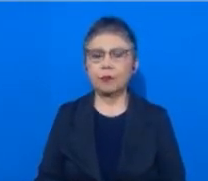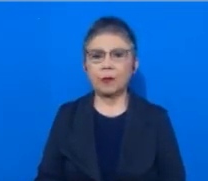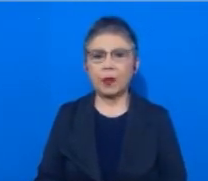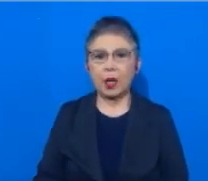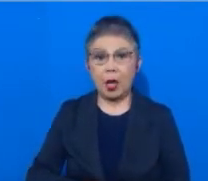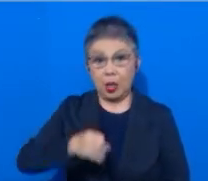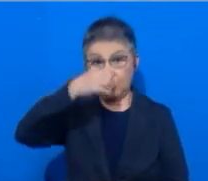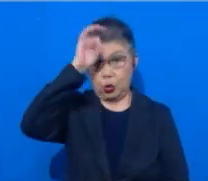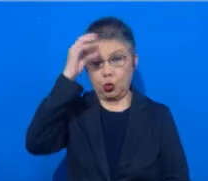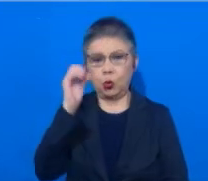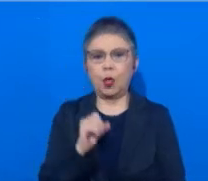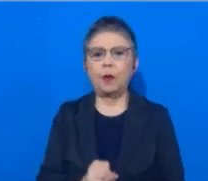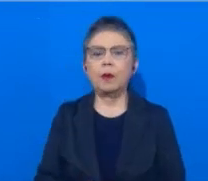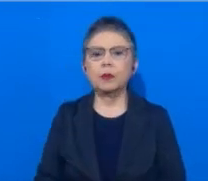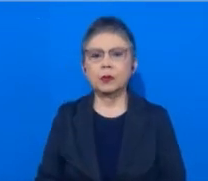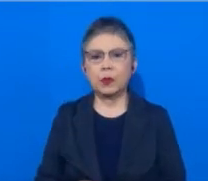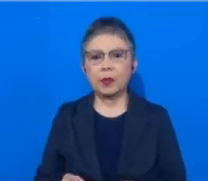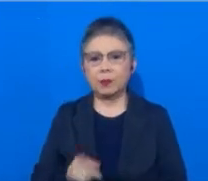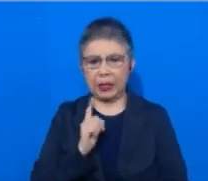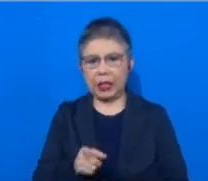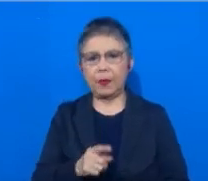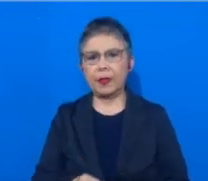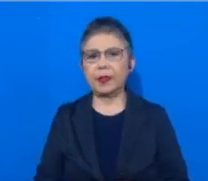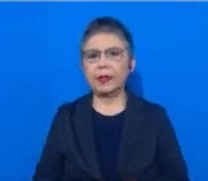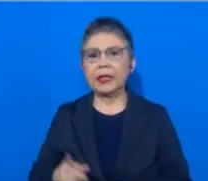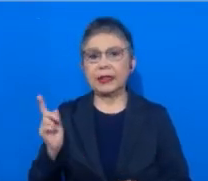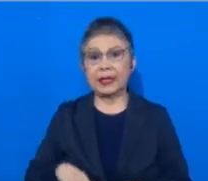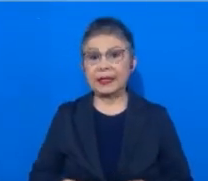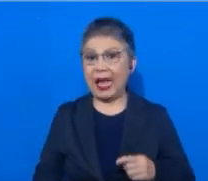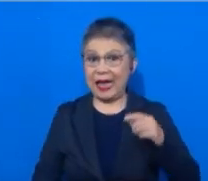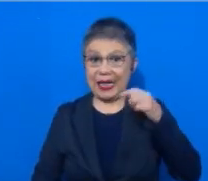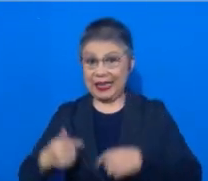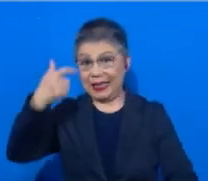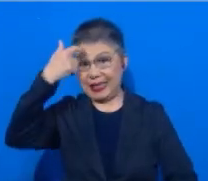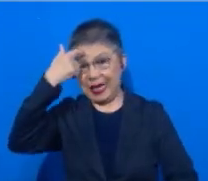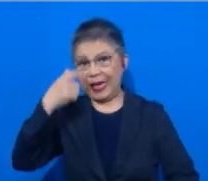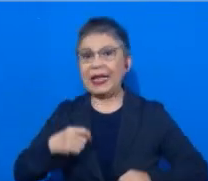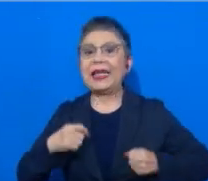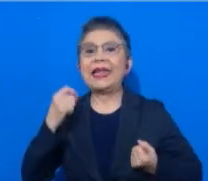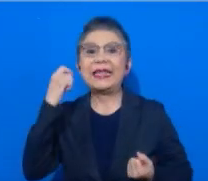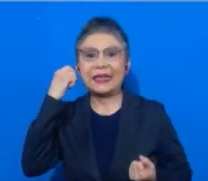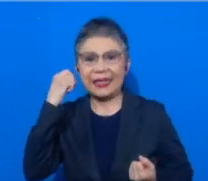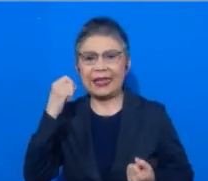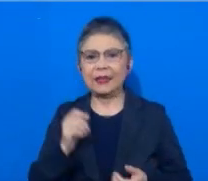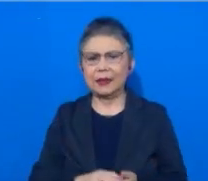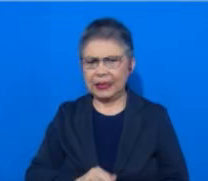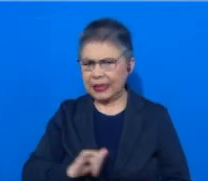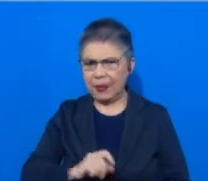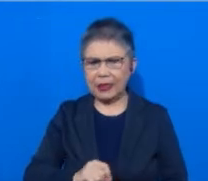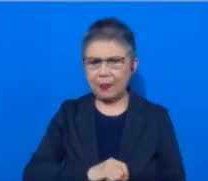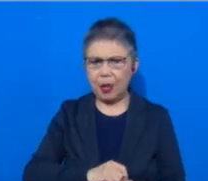komunikasirimum Polda Jawa Timur telah menetapkan Prip FN sebagai tersangka dalam kasus pembakaran ini FN yang merupakan anggota